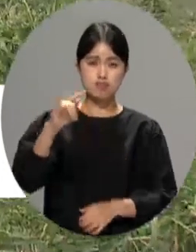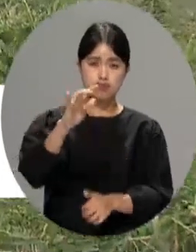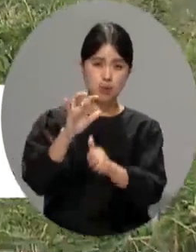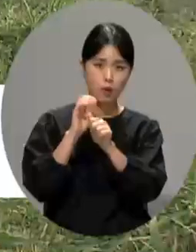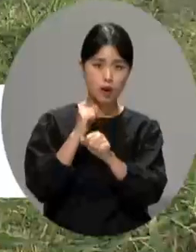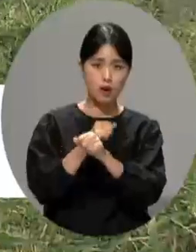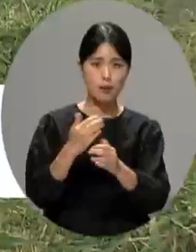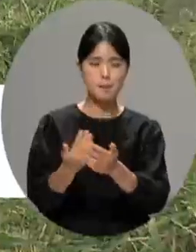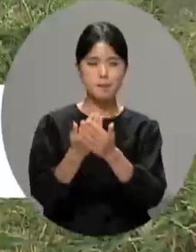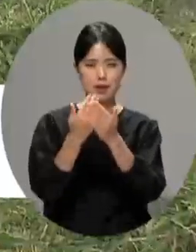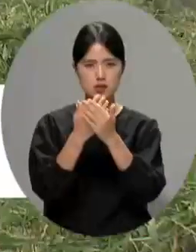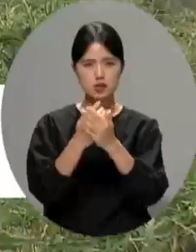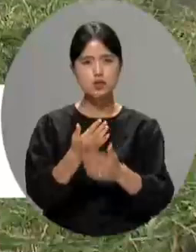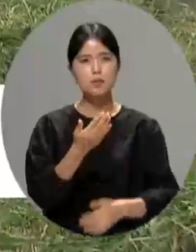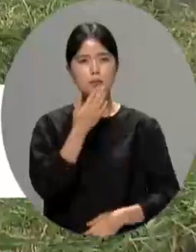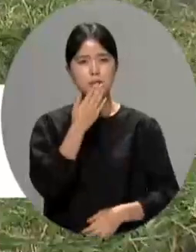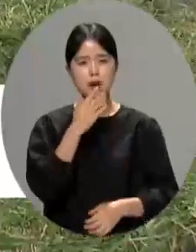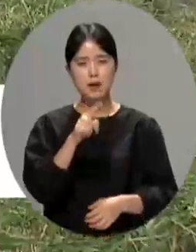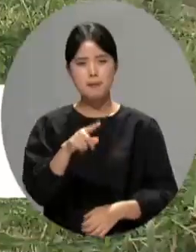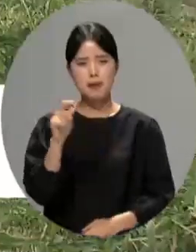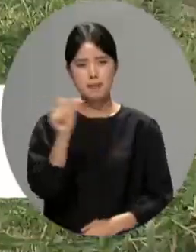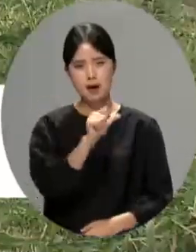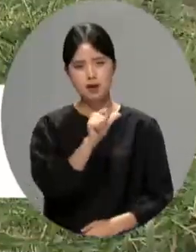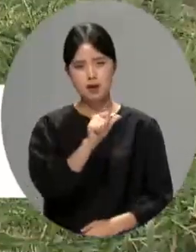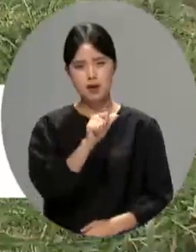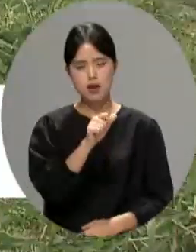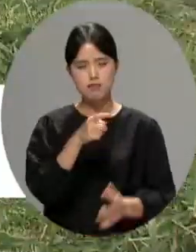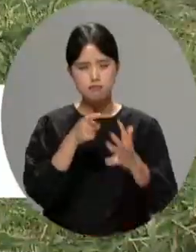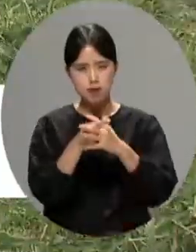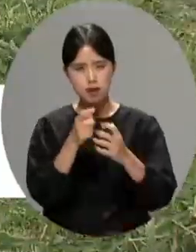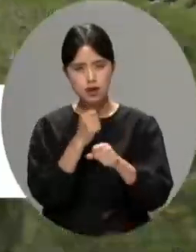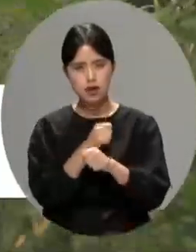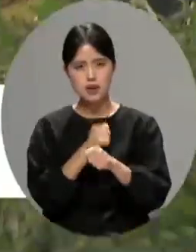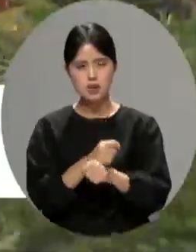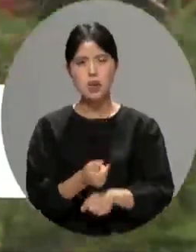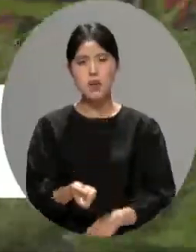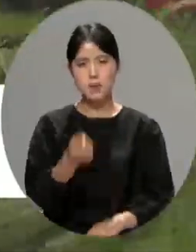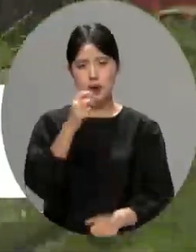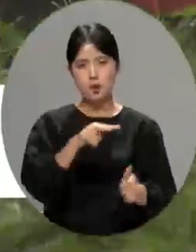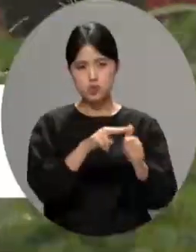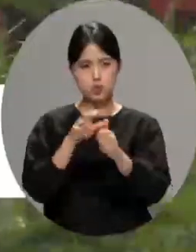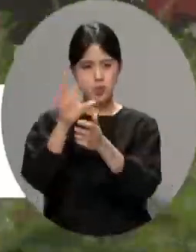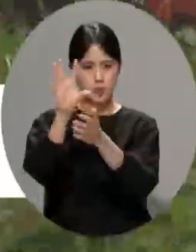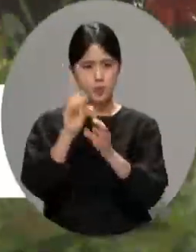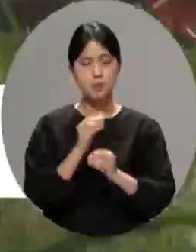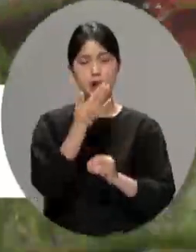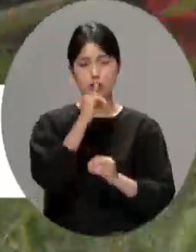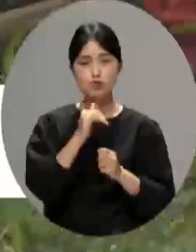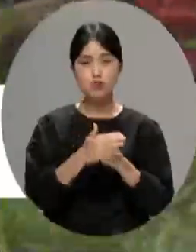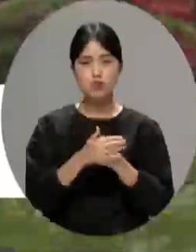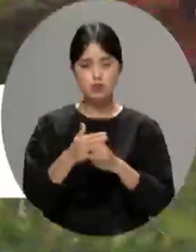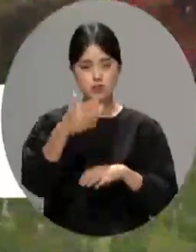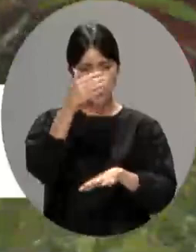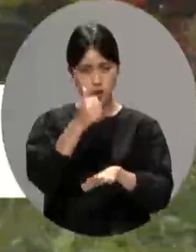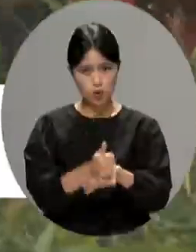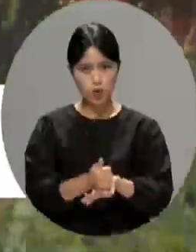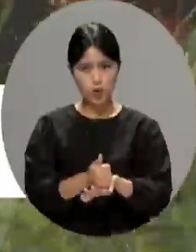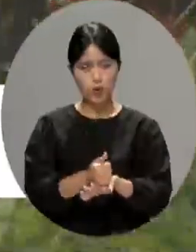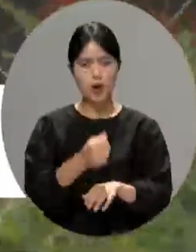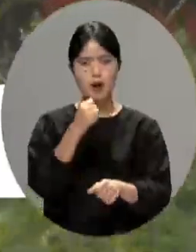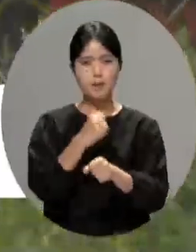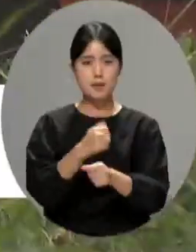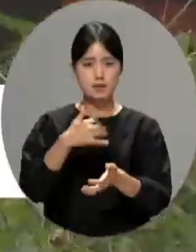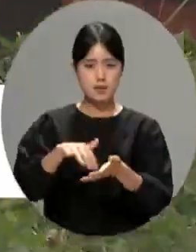농지 식생이 나 작황 을 빠르게 분석해 즉각적인 대처가 가능하게 됐다 며 실증 결과 생산성을